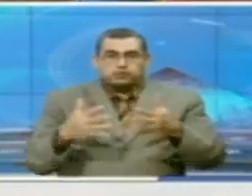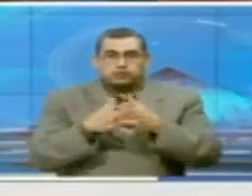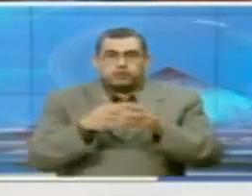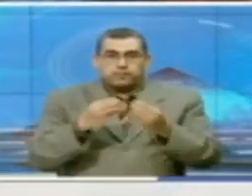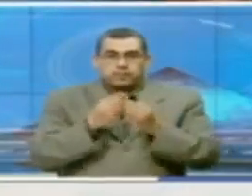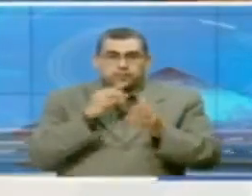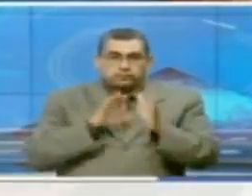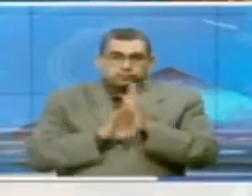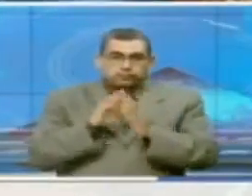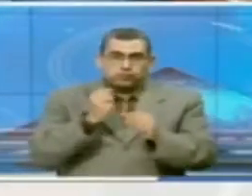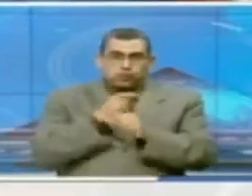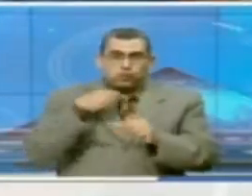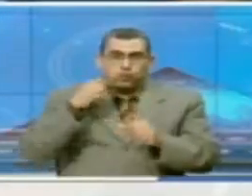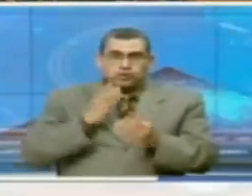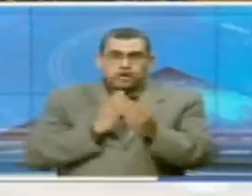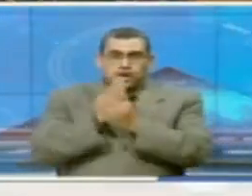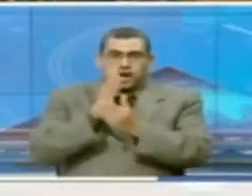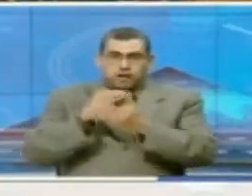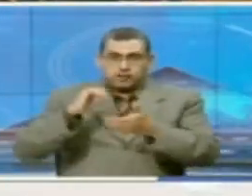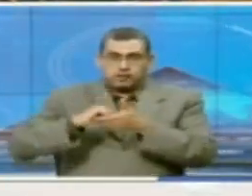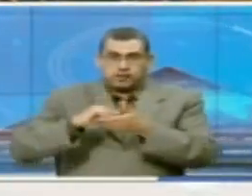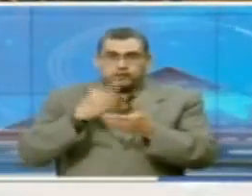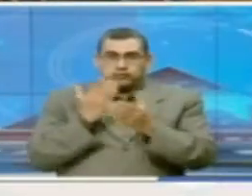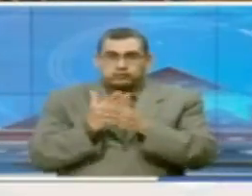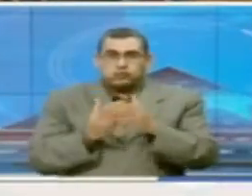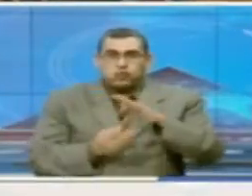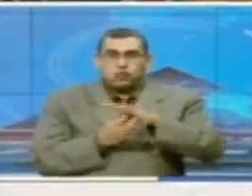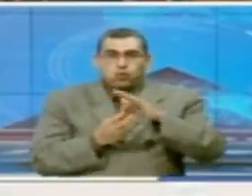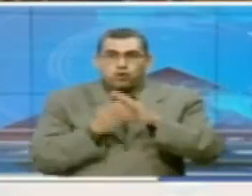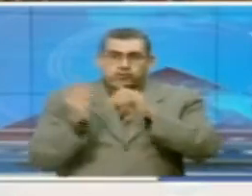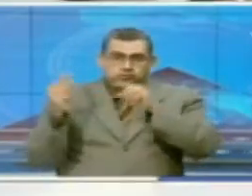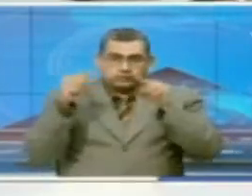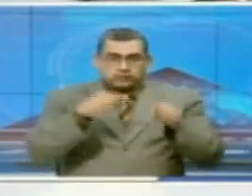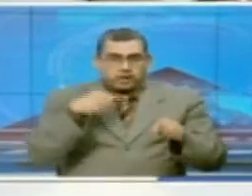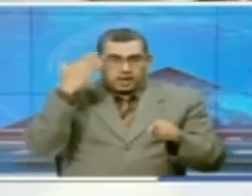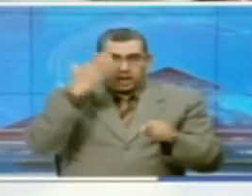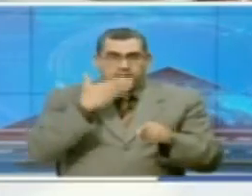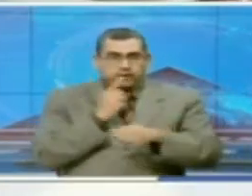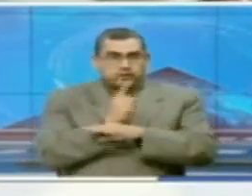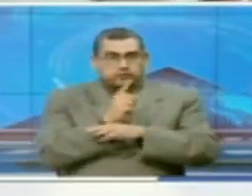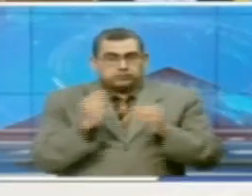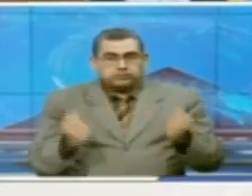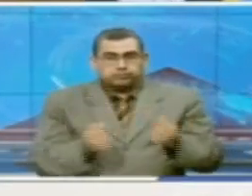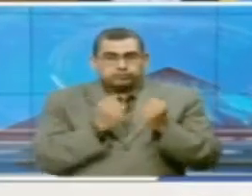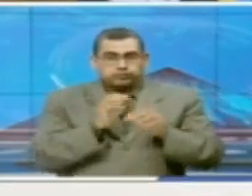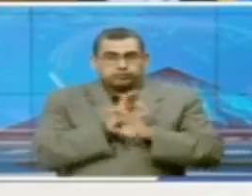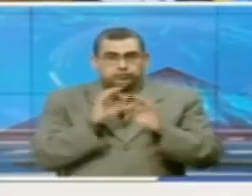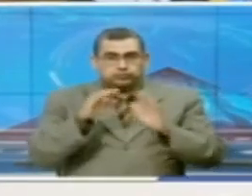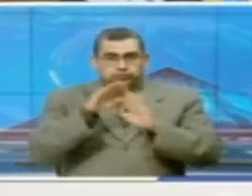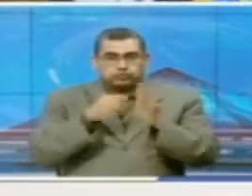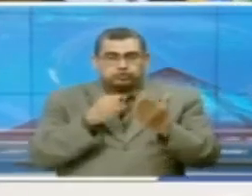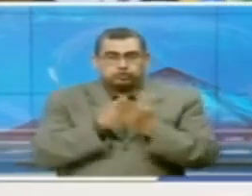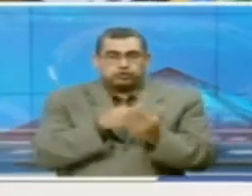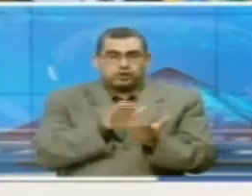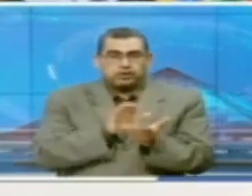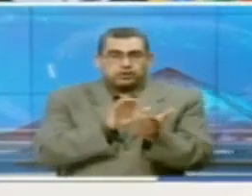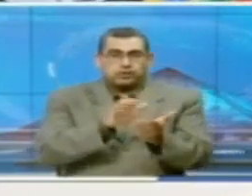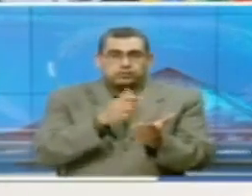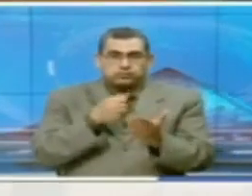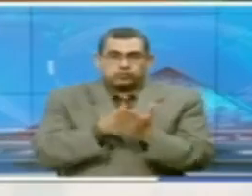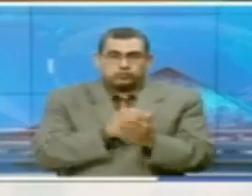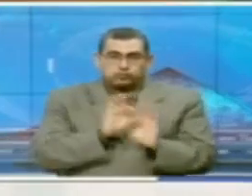التنمية بوزارة الخارجية لتخريج المتدربين الأفارقة، تم خلالها تسليمهم شهادات التقدير